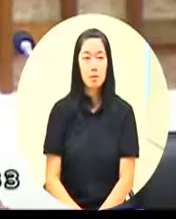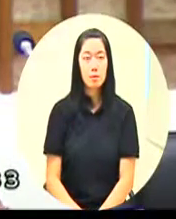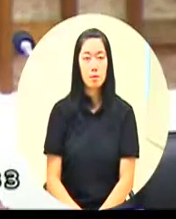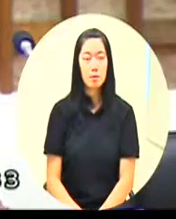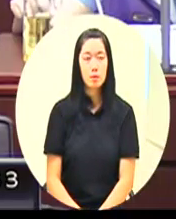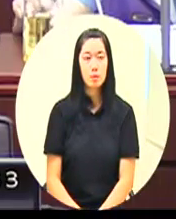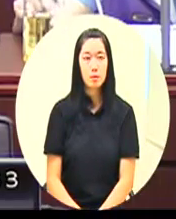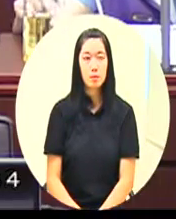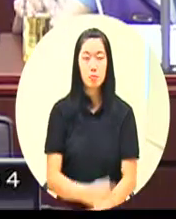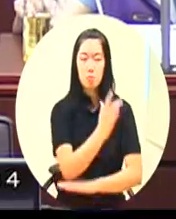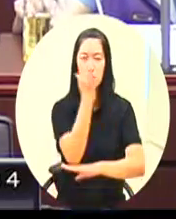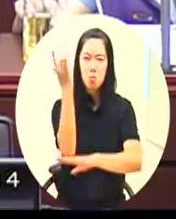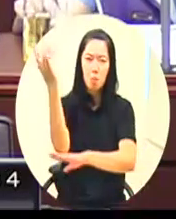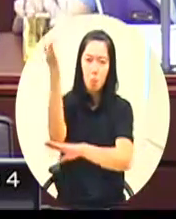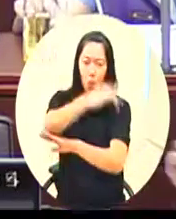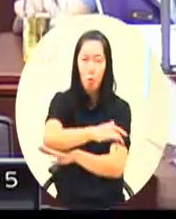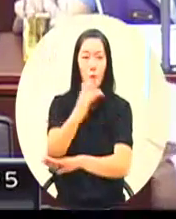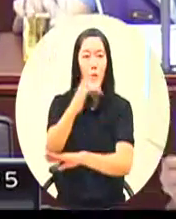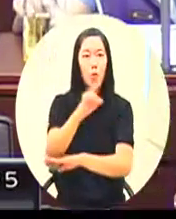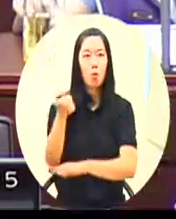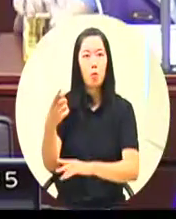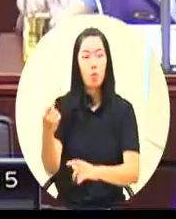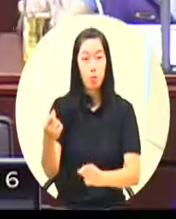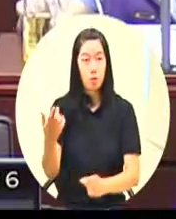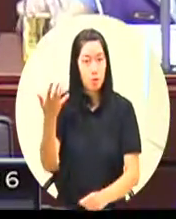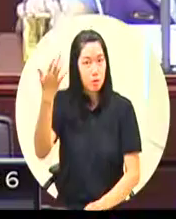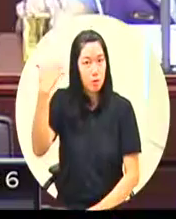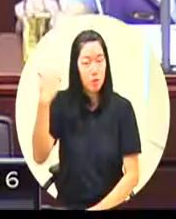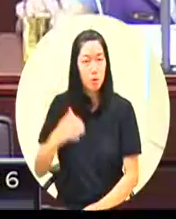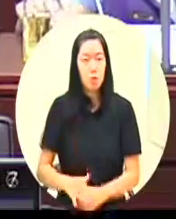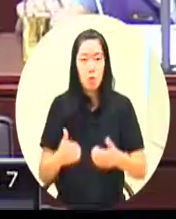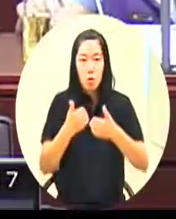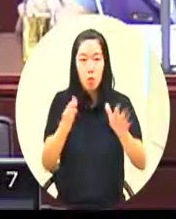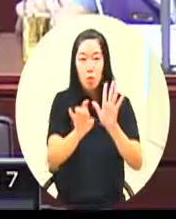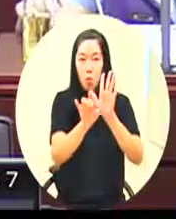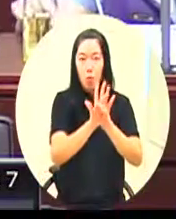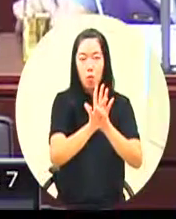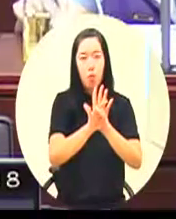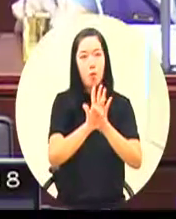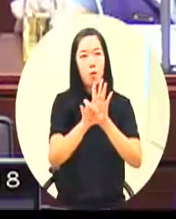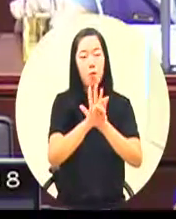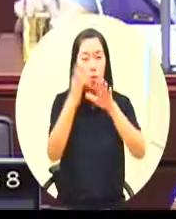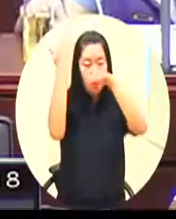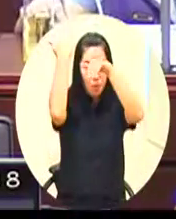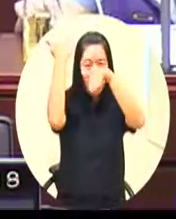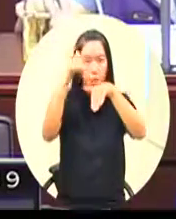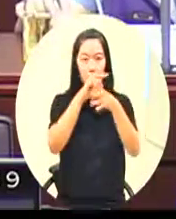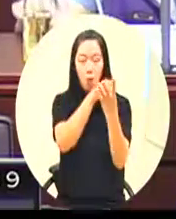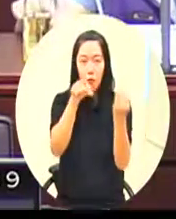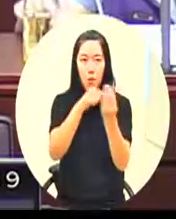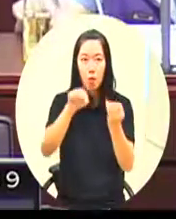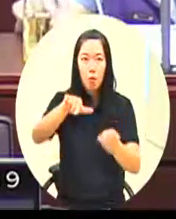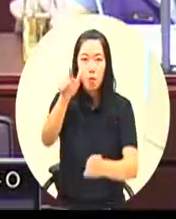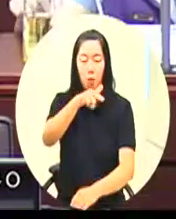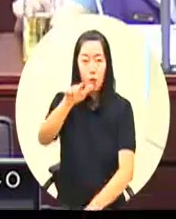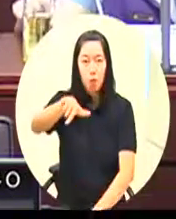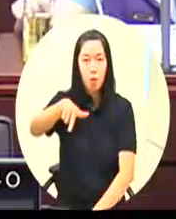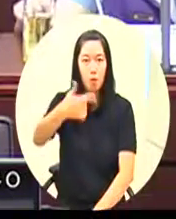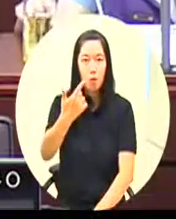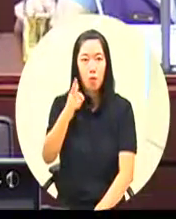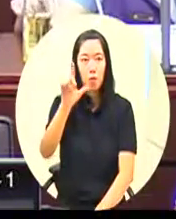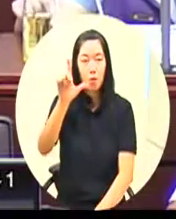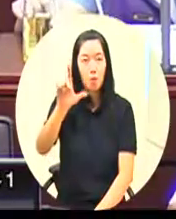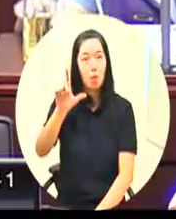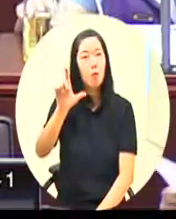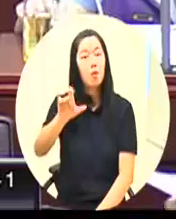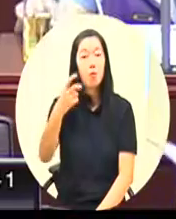我们的树木在这个莫兰地的时候，现在算的数字是6216棵，那到了梅基的时